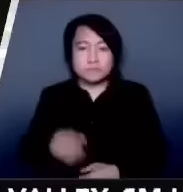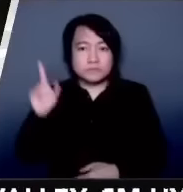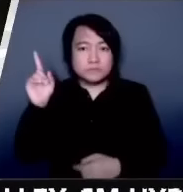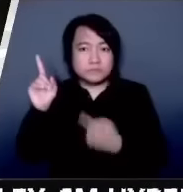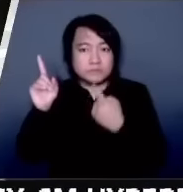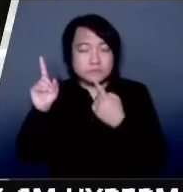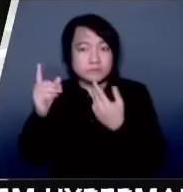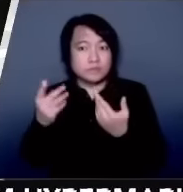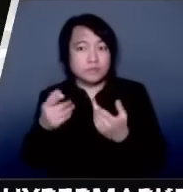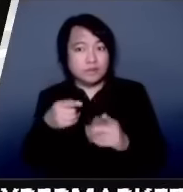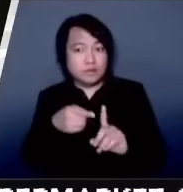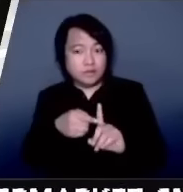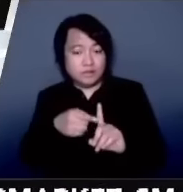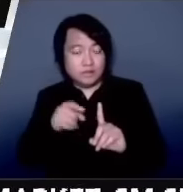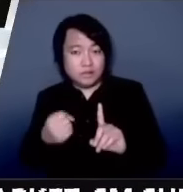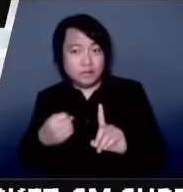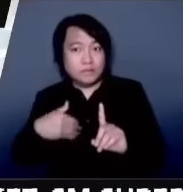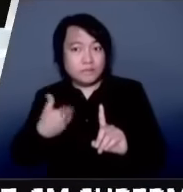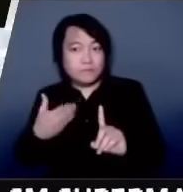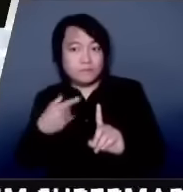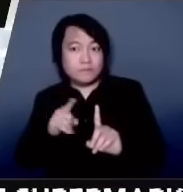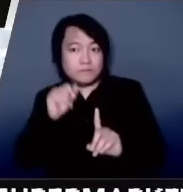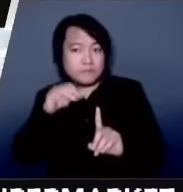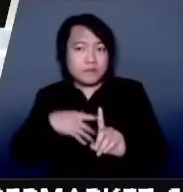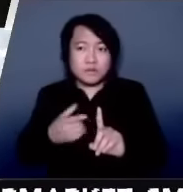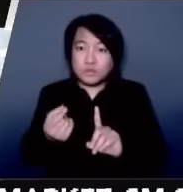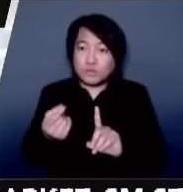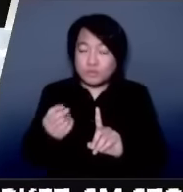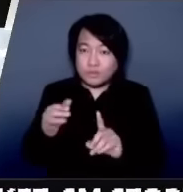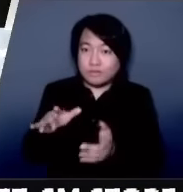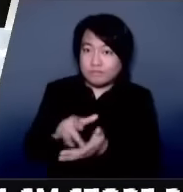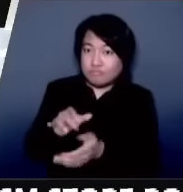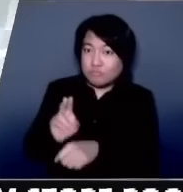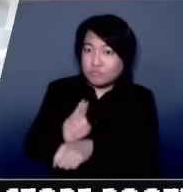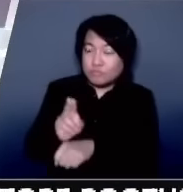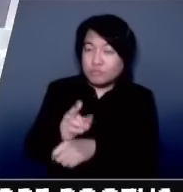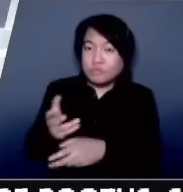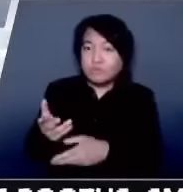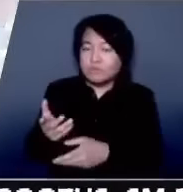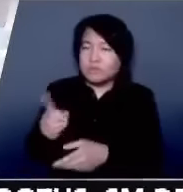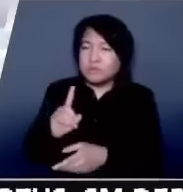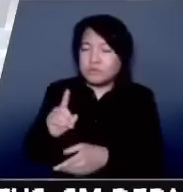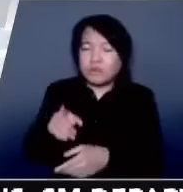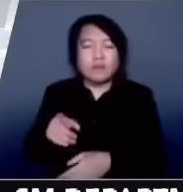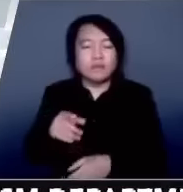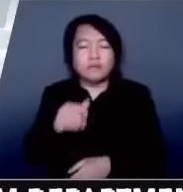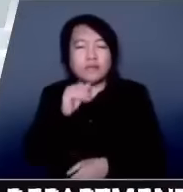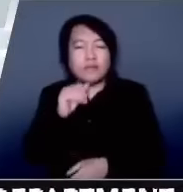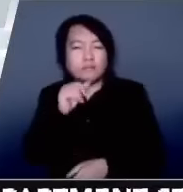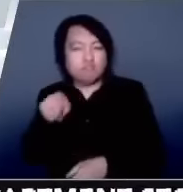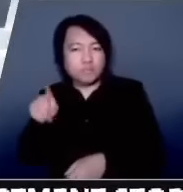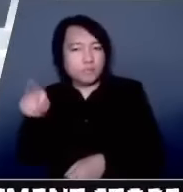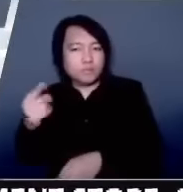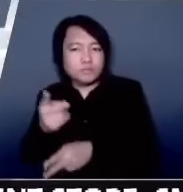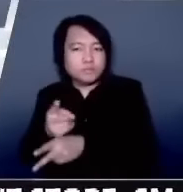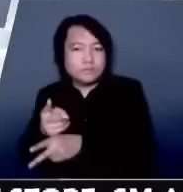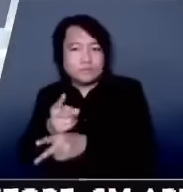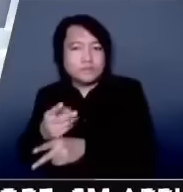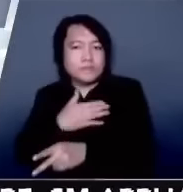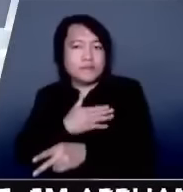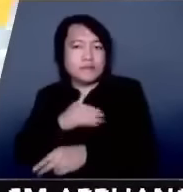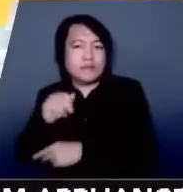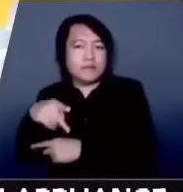po ba? Hindi po. Ano ang partisipasyon niya? Nag-aalaga po ng apo ko yun. Ang minor de edad na suspect ite-turn over ng pulisya